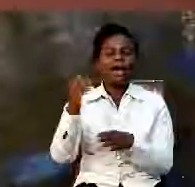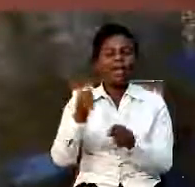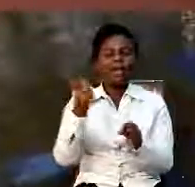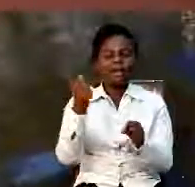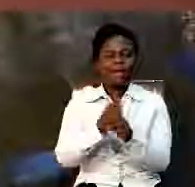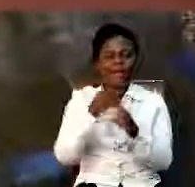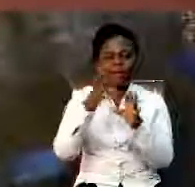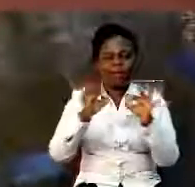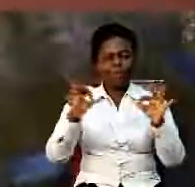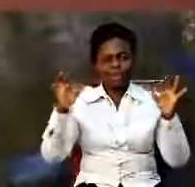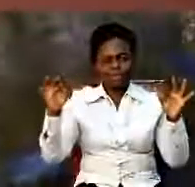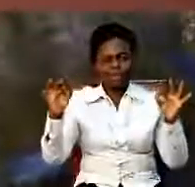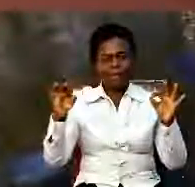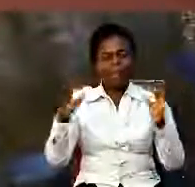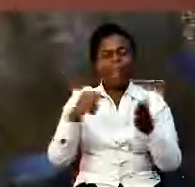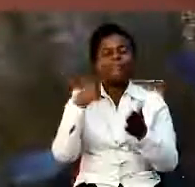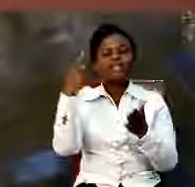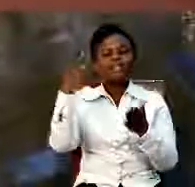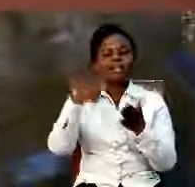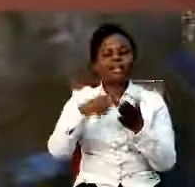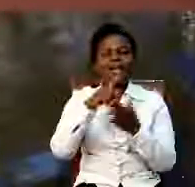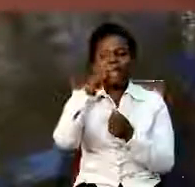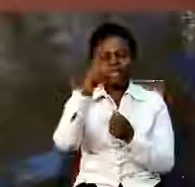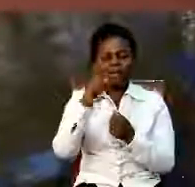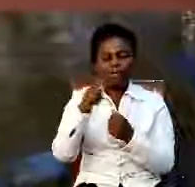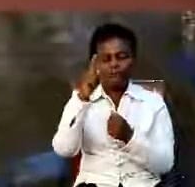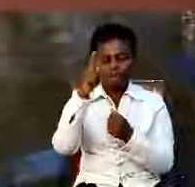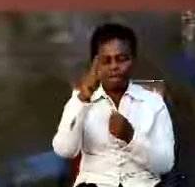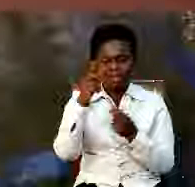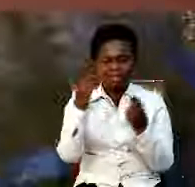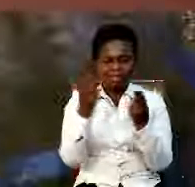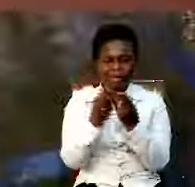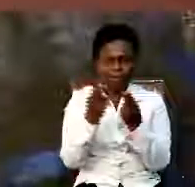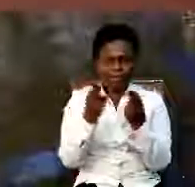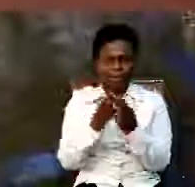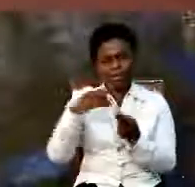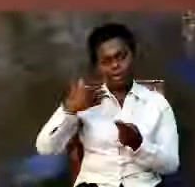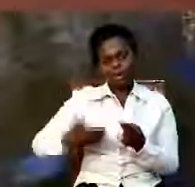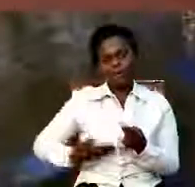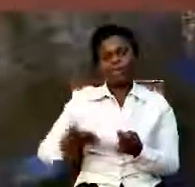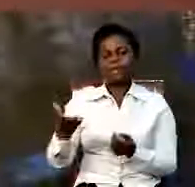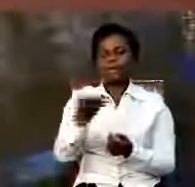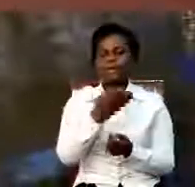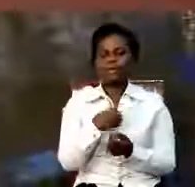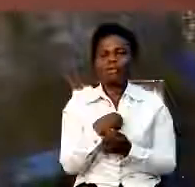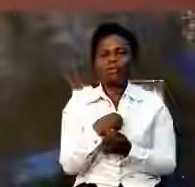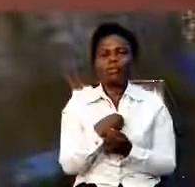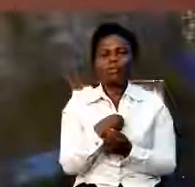yake, tena anakuuliza. Ndivyo na wake zetu walivyo.